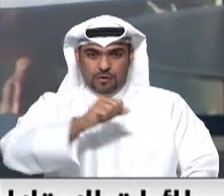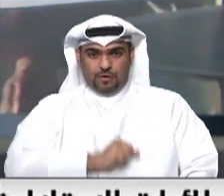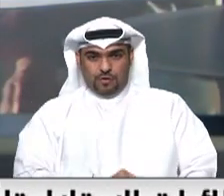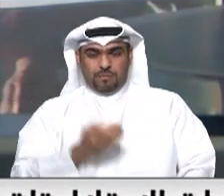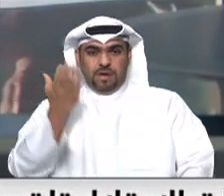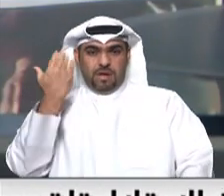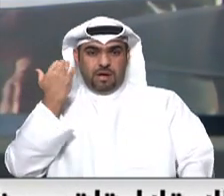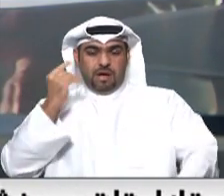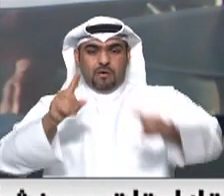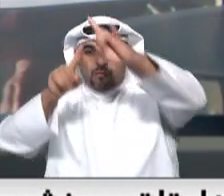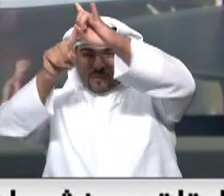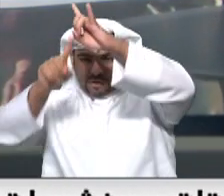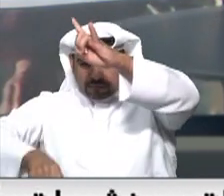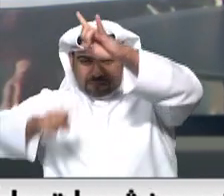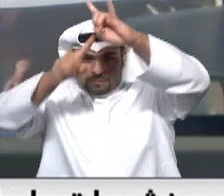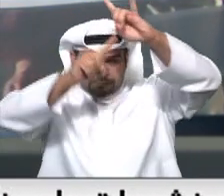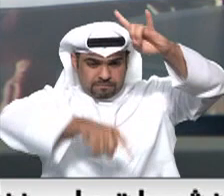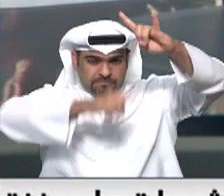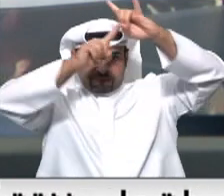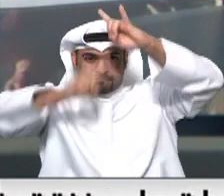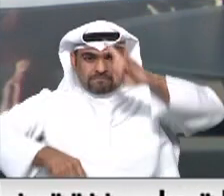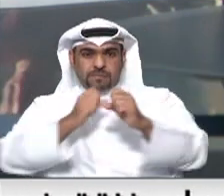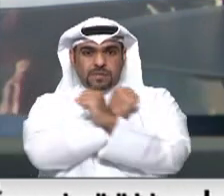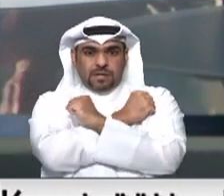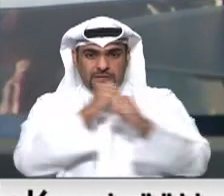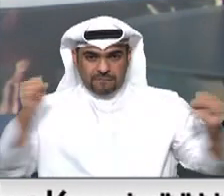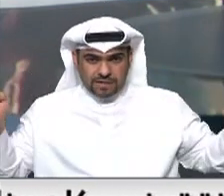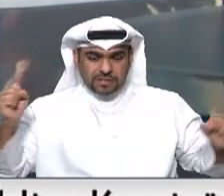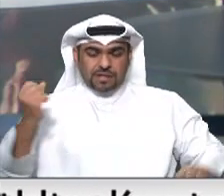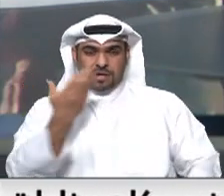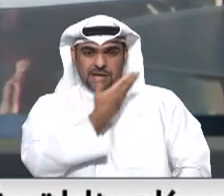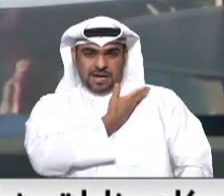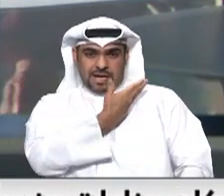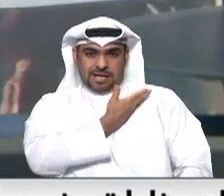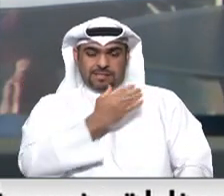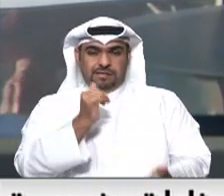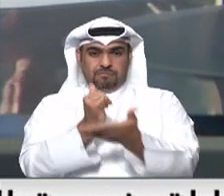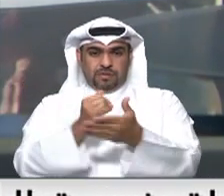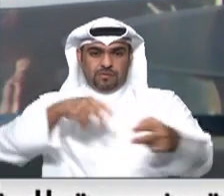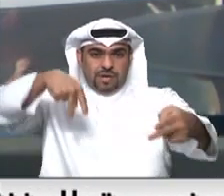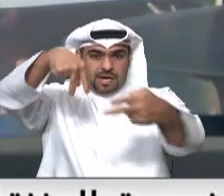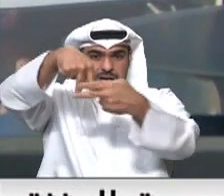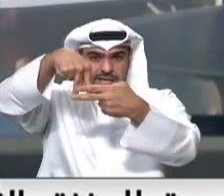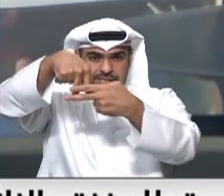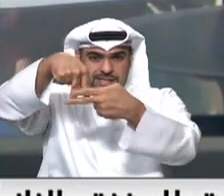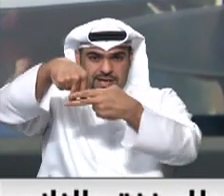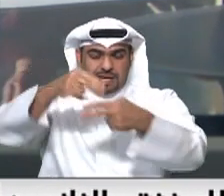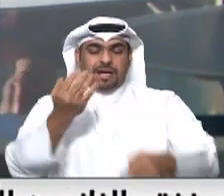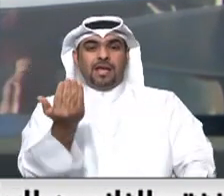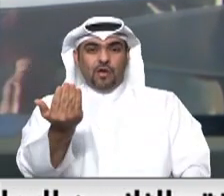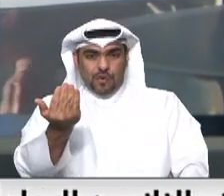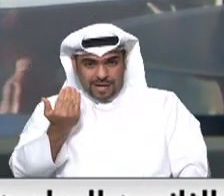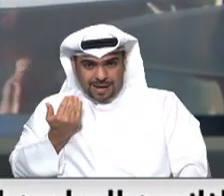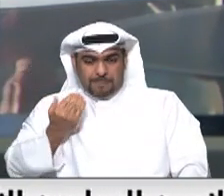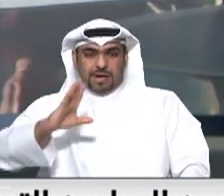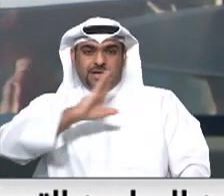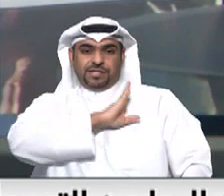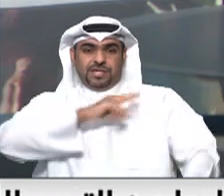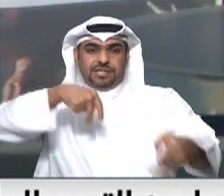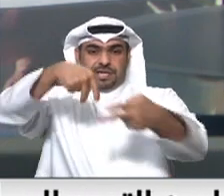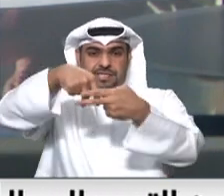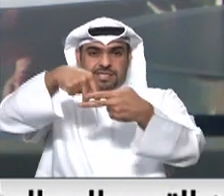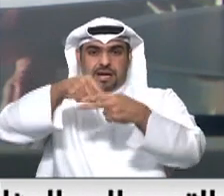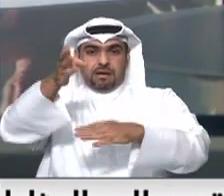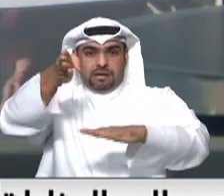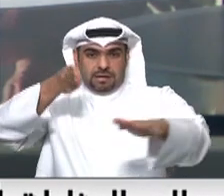المكثف على أرجاء قطاع غزة، واستبقتها قوات الاحتلال باقتحام المشفى الإندونيسي. وفي أول خرق